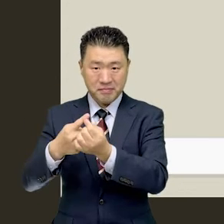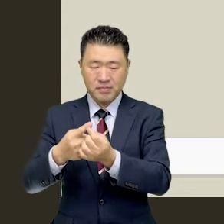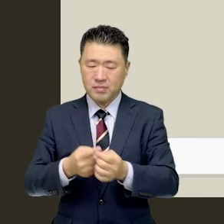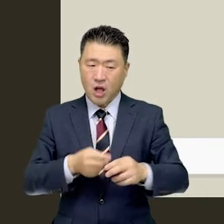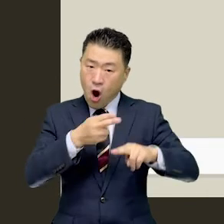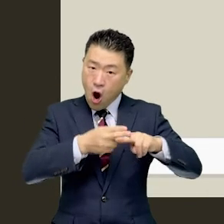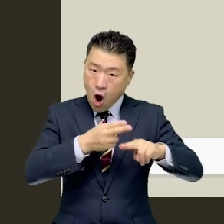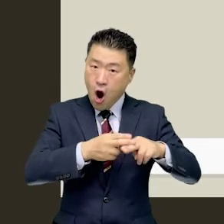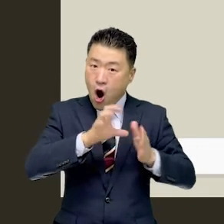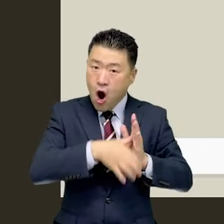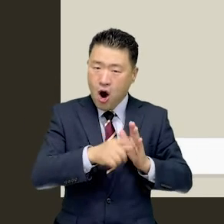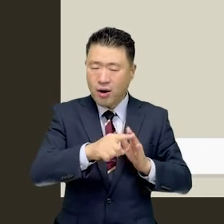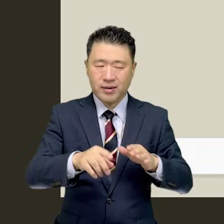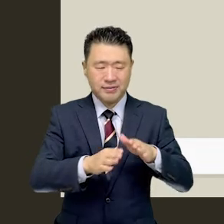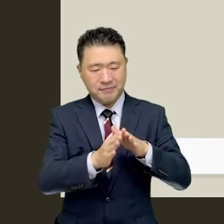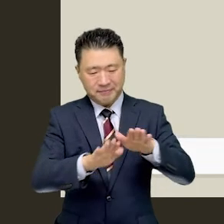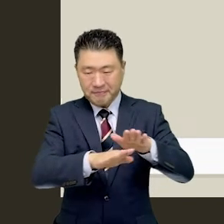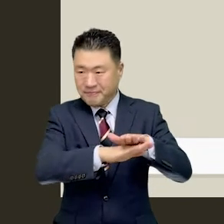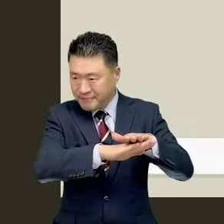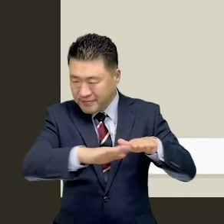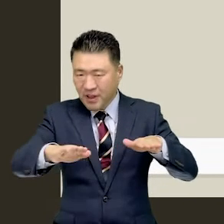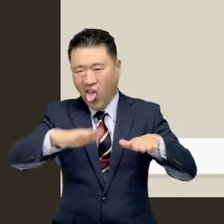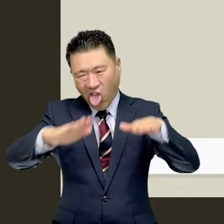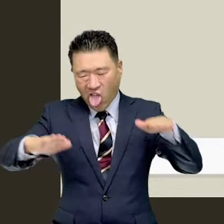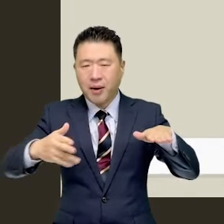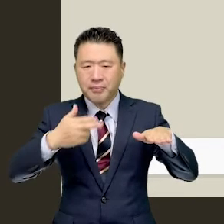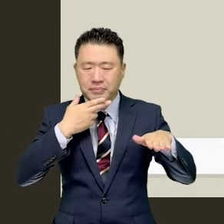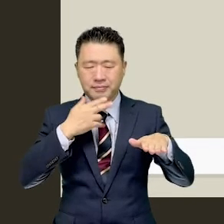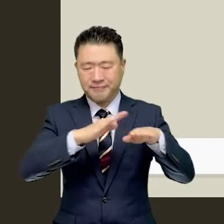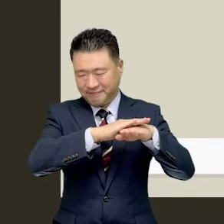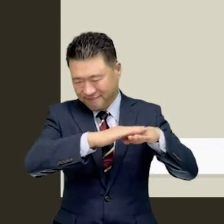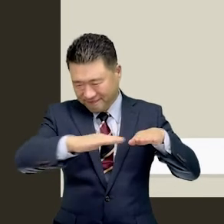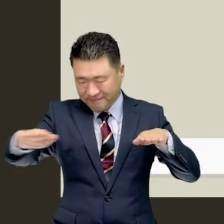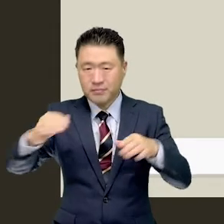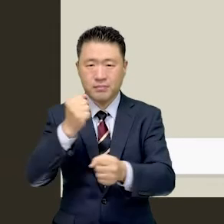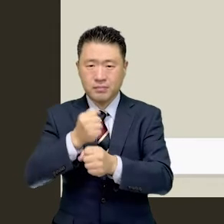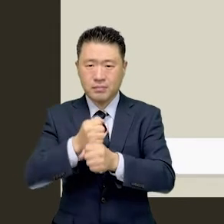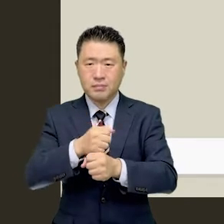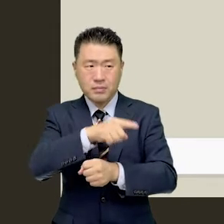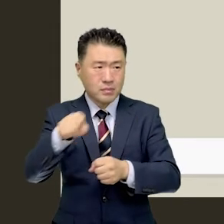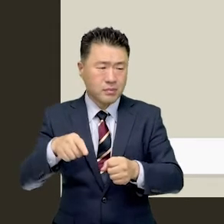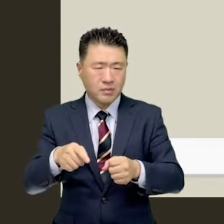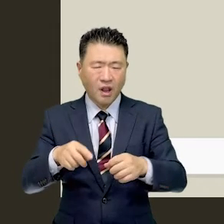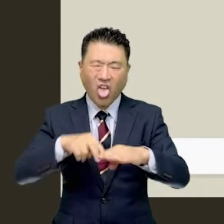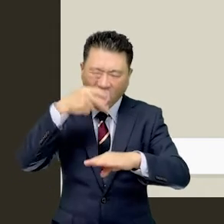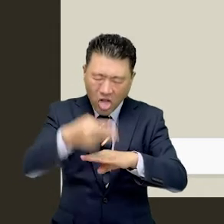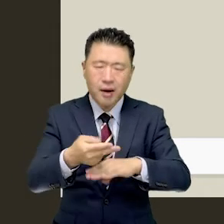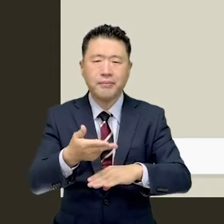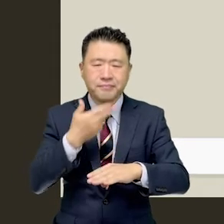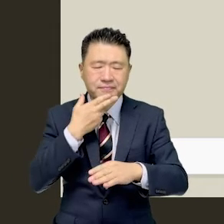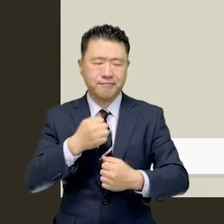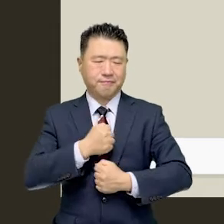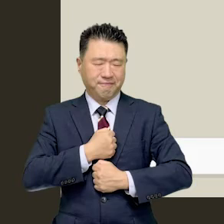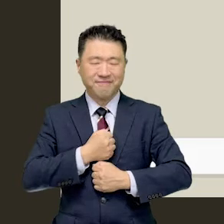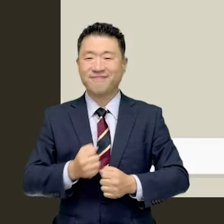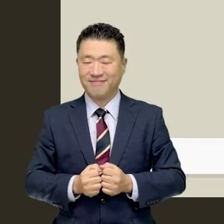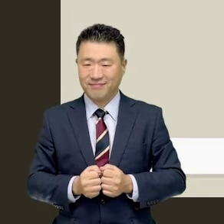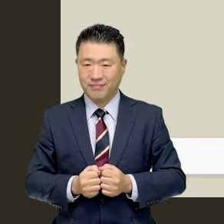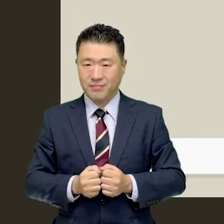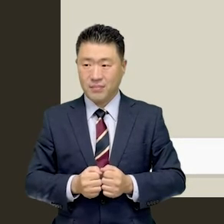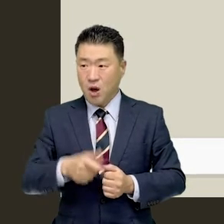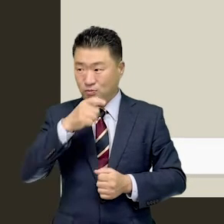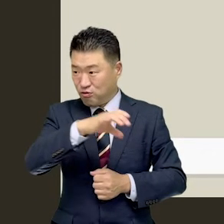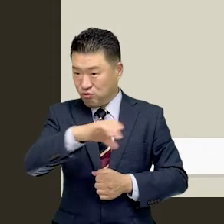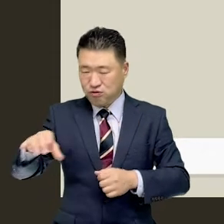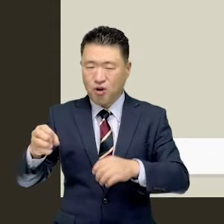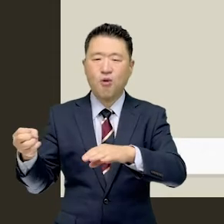조리실에서는 바닥 평탄화로 바닥의 표면을 평평하게 만들어 걸려 넘어질 위험을 줄입니다. 배수로 정비를